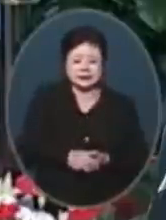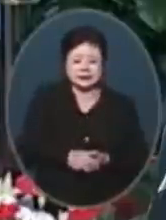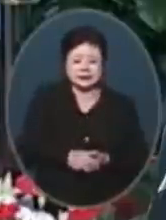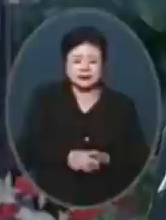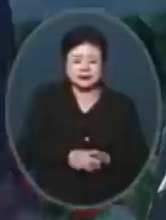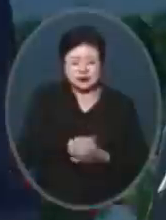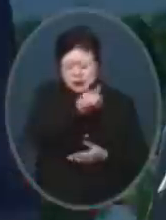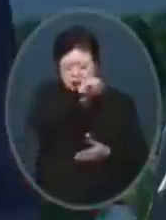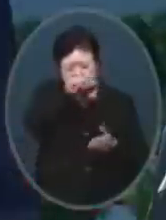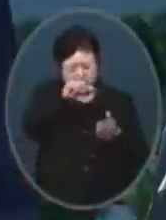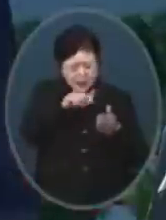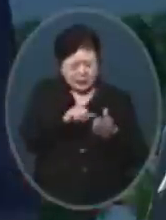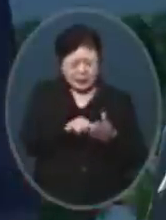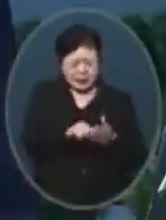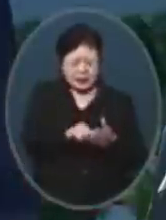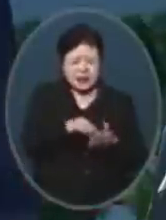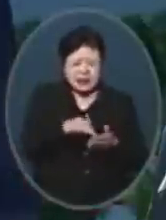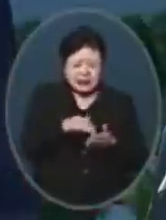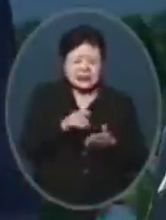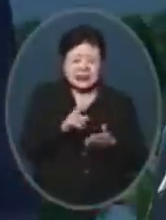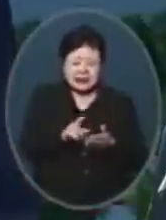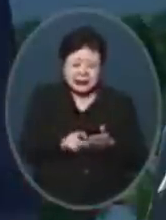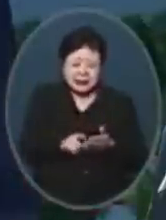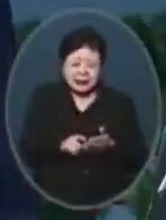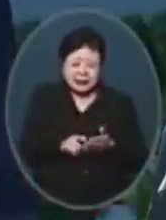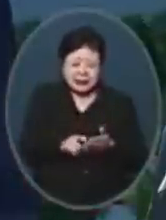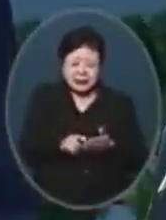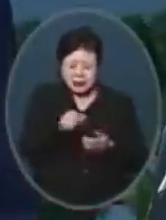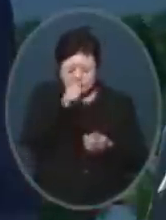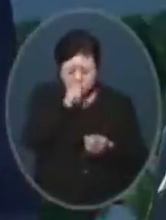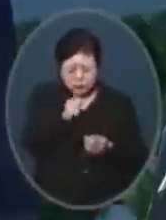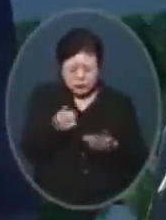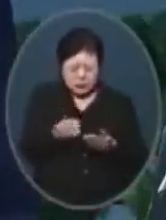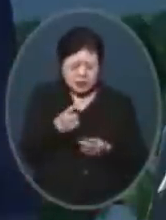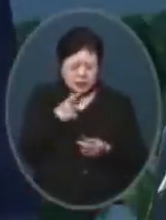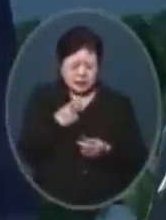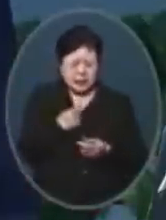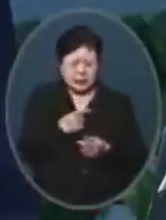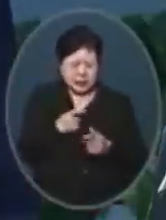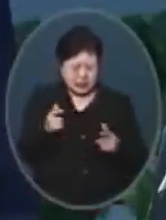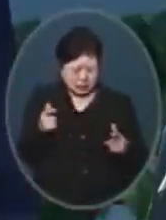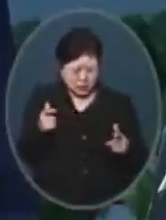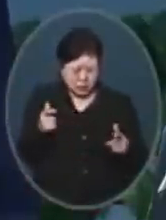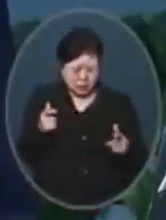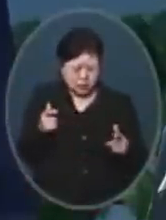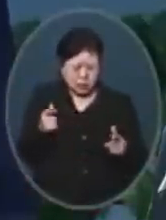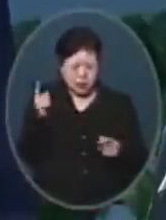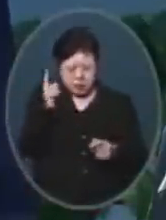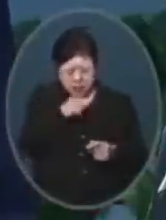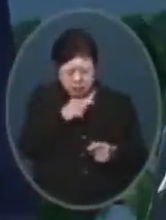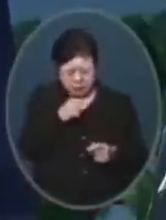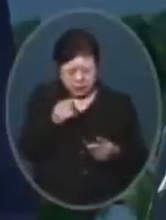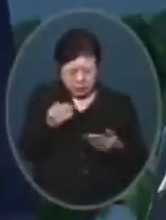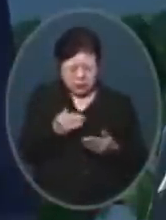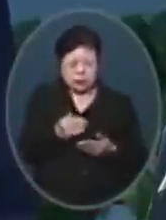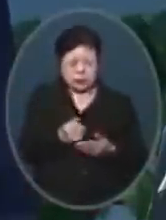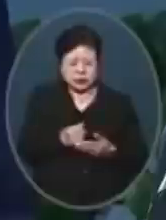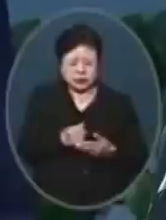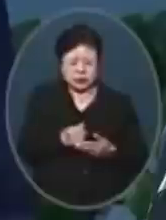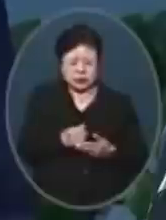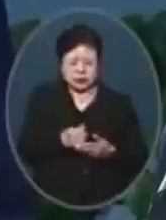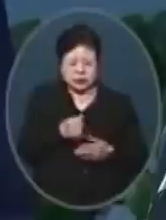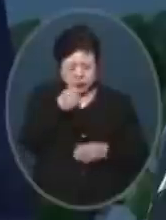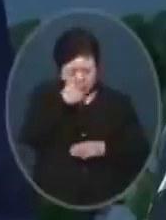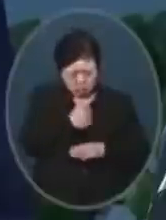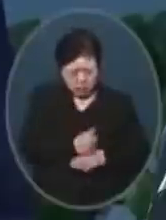우리 인생을 계산해 나가는데 좋은 일만 계산해 넣지 말고 나쁜 일도 결과에는 우리에게 좋게